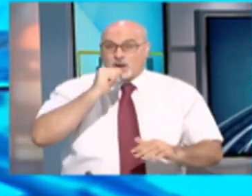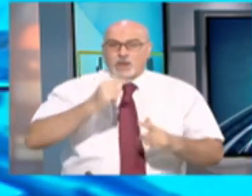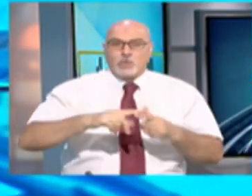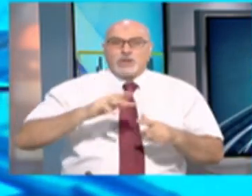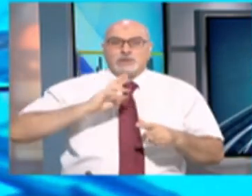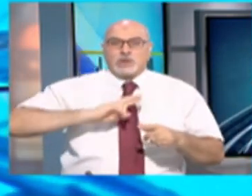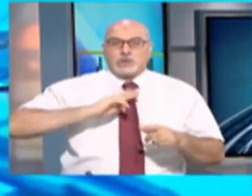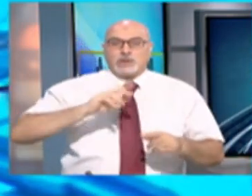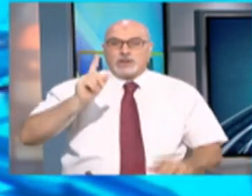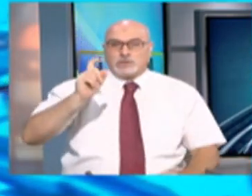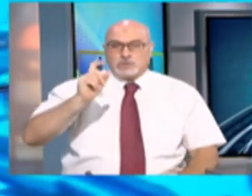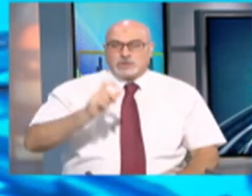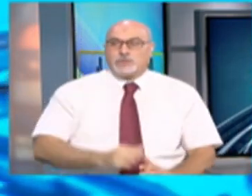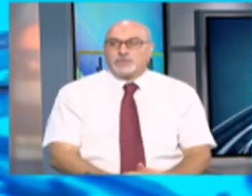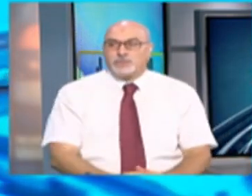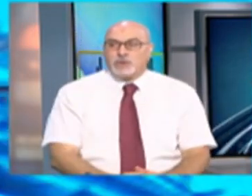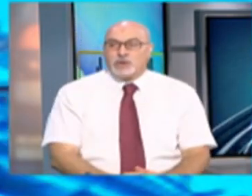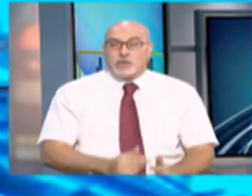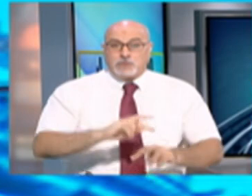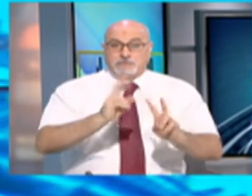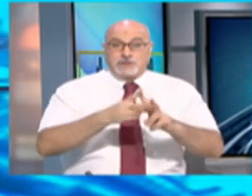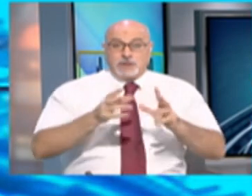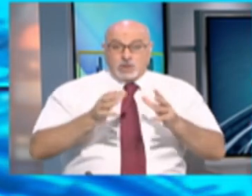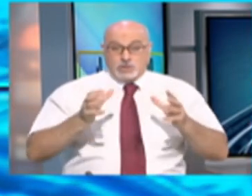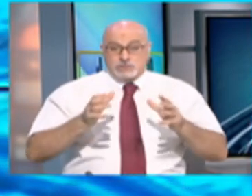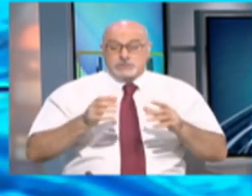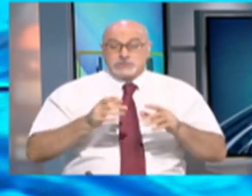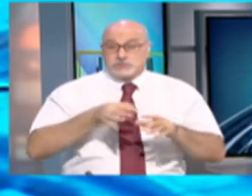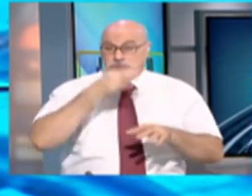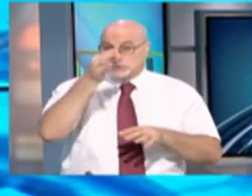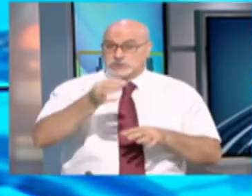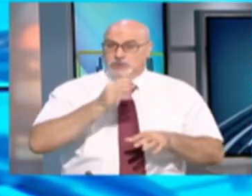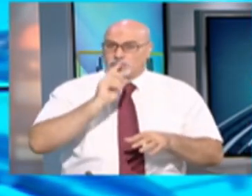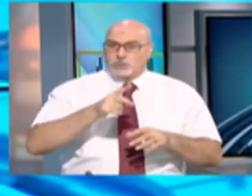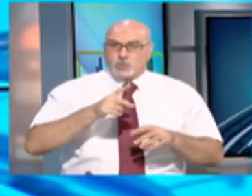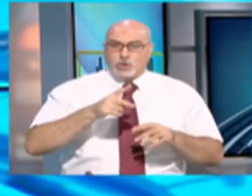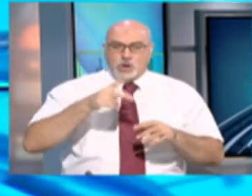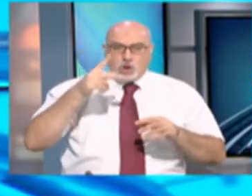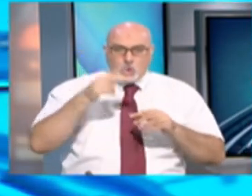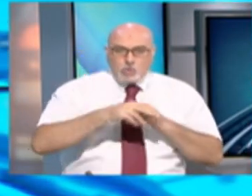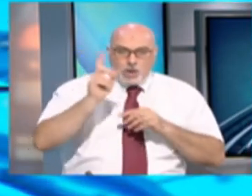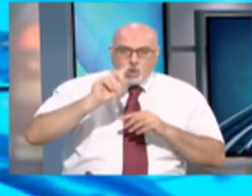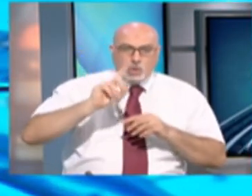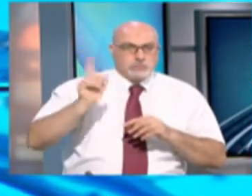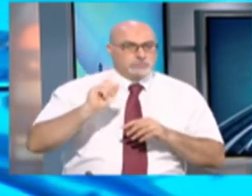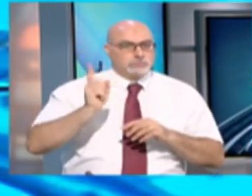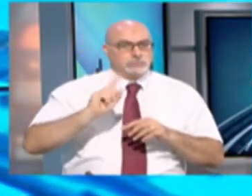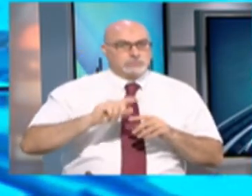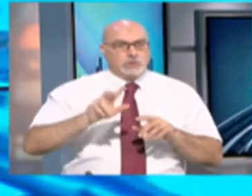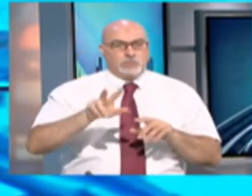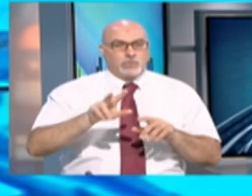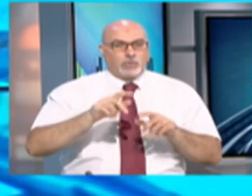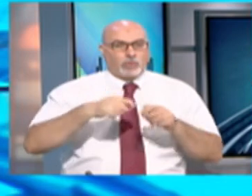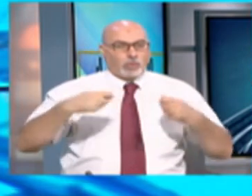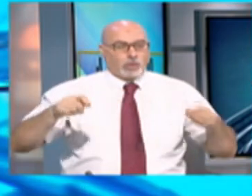الأمن المائي لا سيما بالمدن الكبرى، مشددا على عدم قطع المياه عن المواطن لمدة